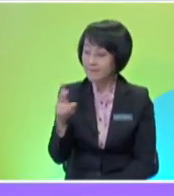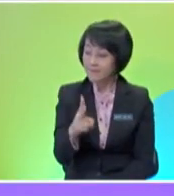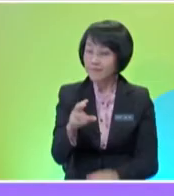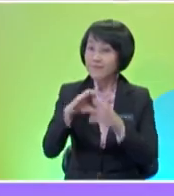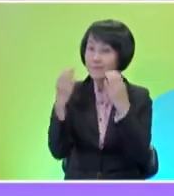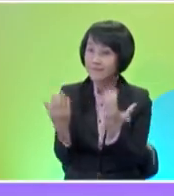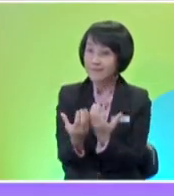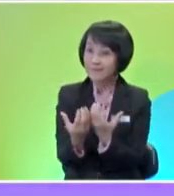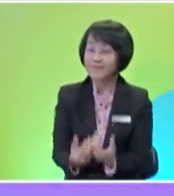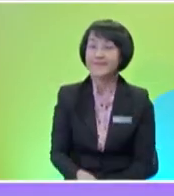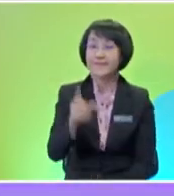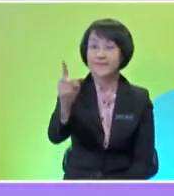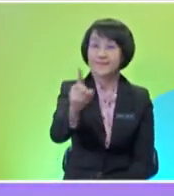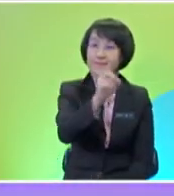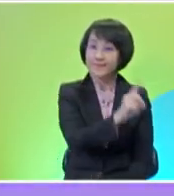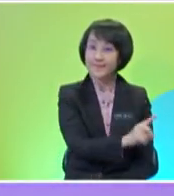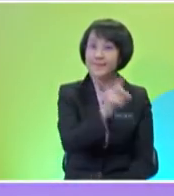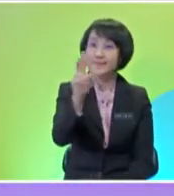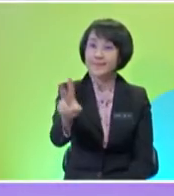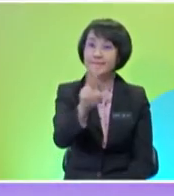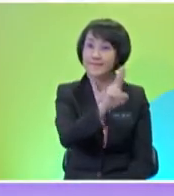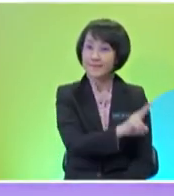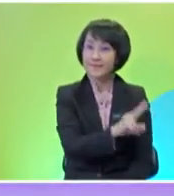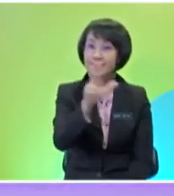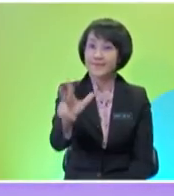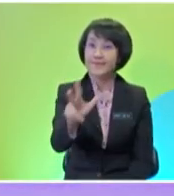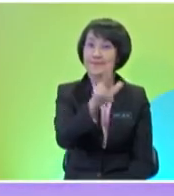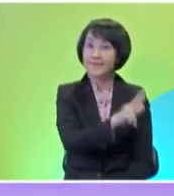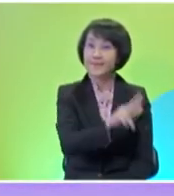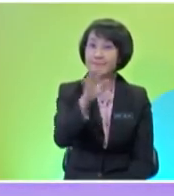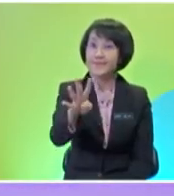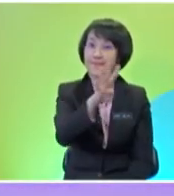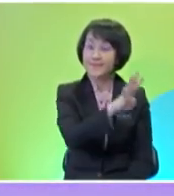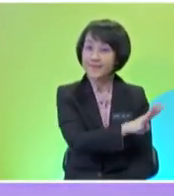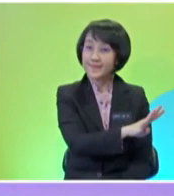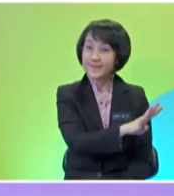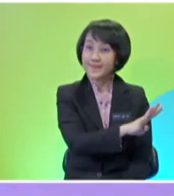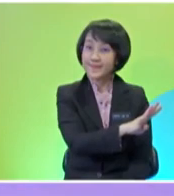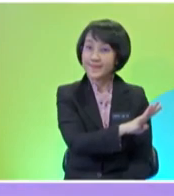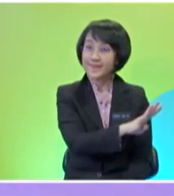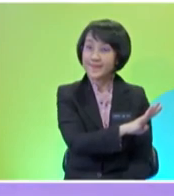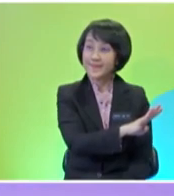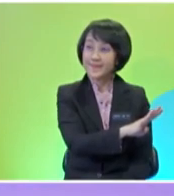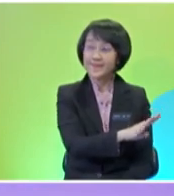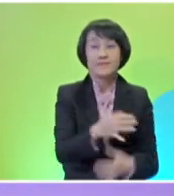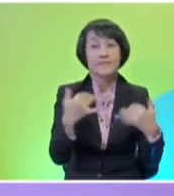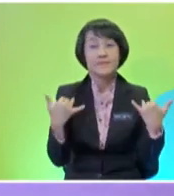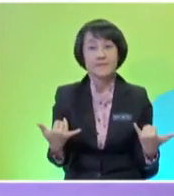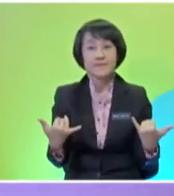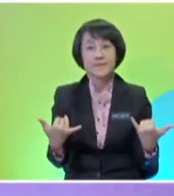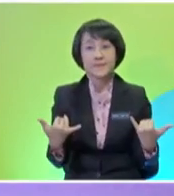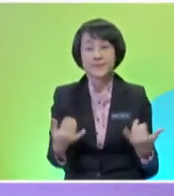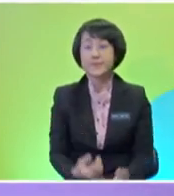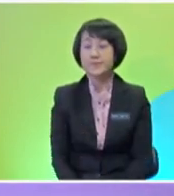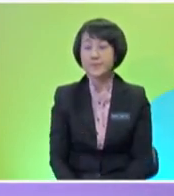satu lagi oke satu dua tiga empat jadi tadi kita